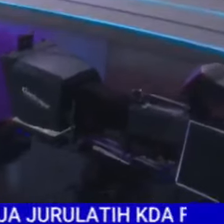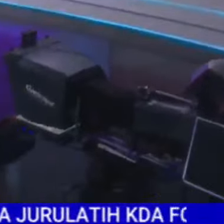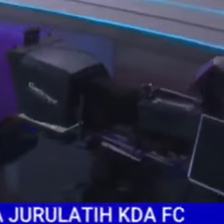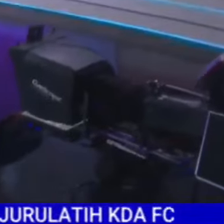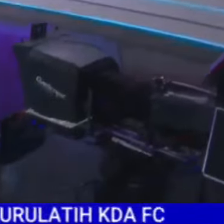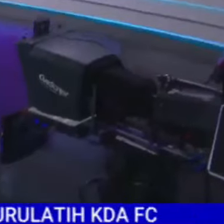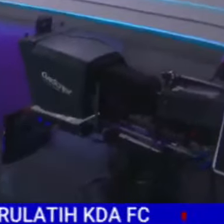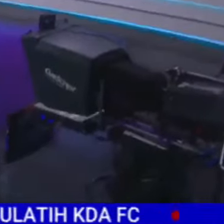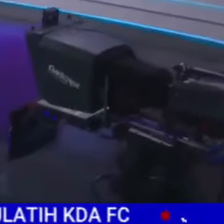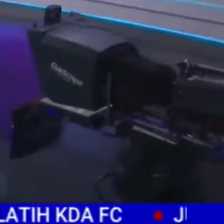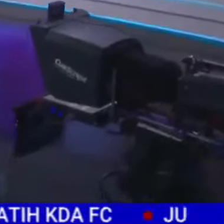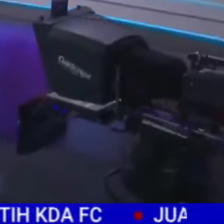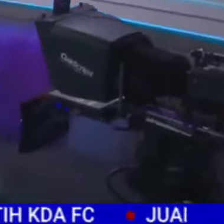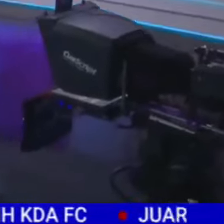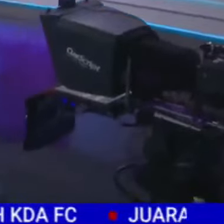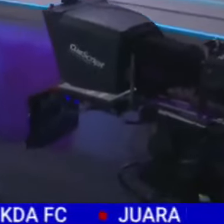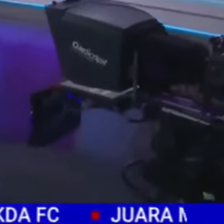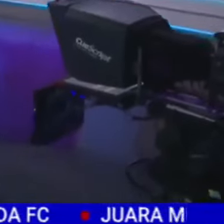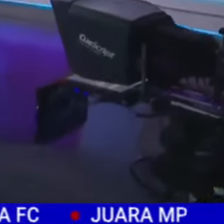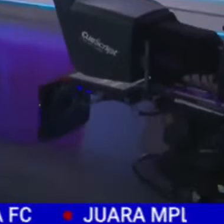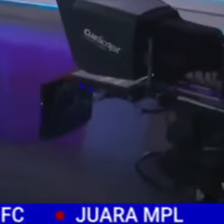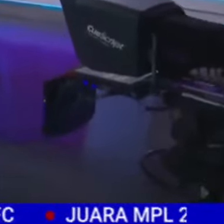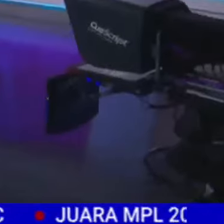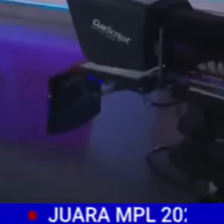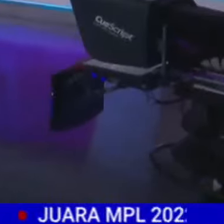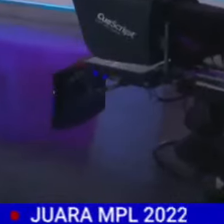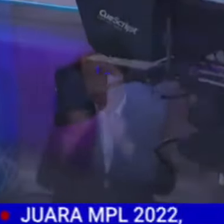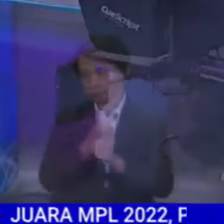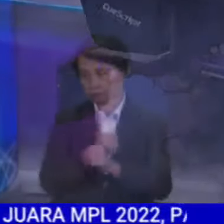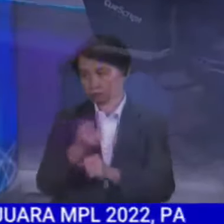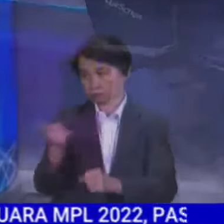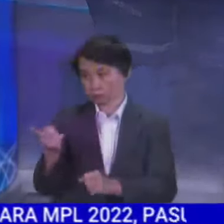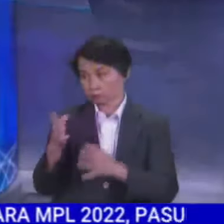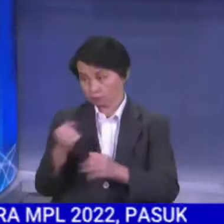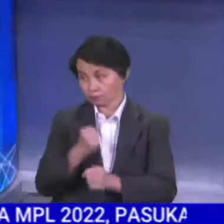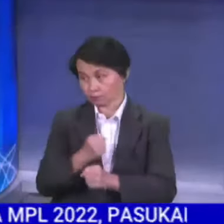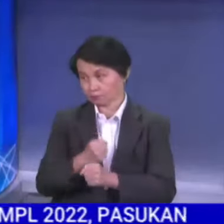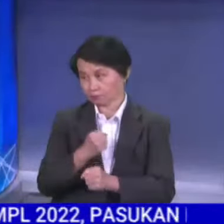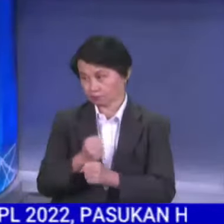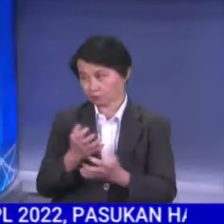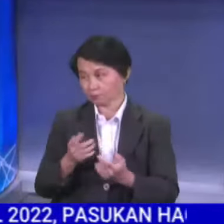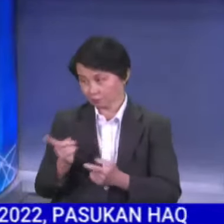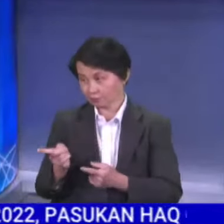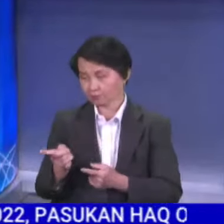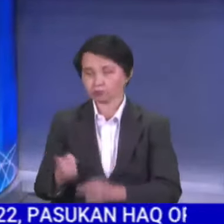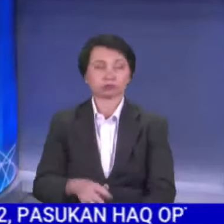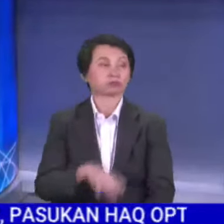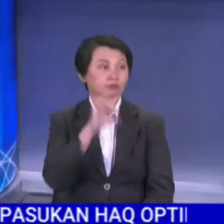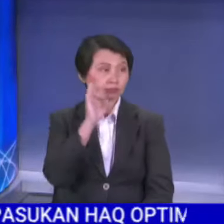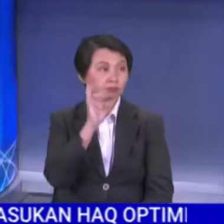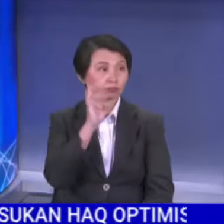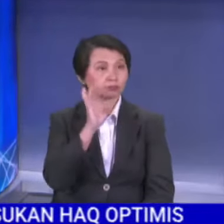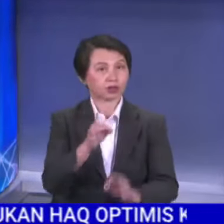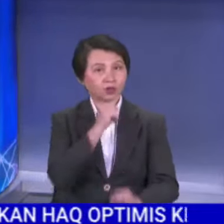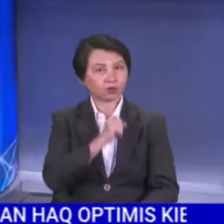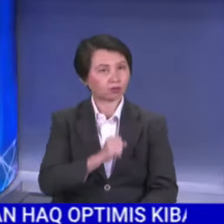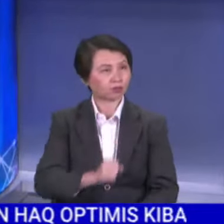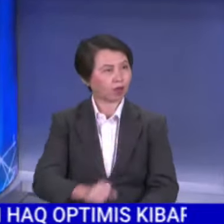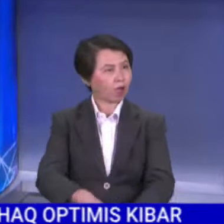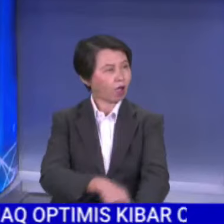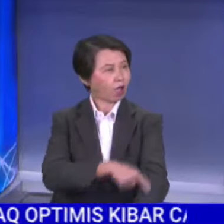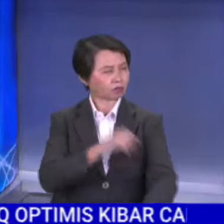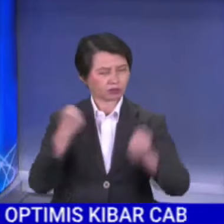Baik, jika Farhatul berusia 100 tahun, agak-agak masa tu nak bekerja lagi dah. InsyaAllah jika dipanjangkan umur dan